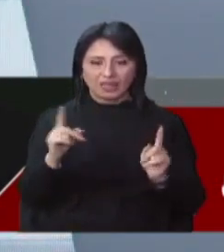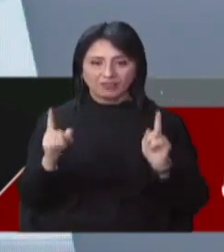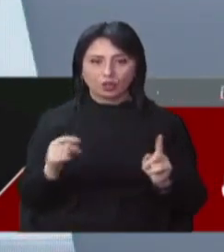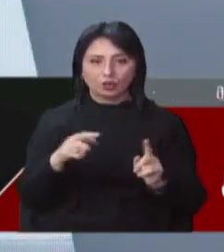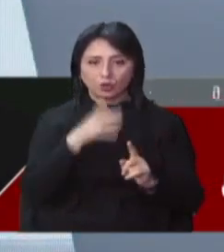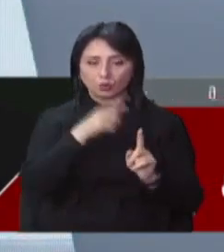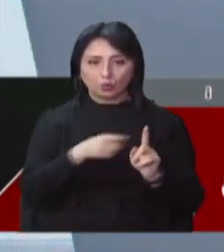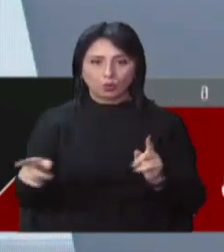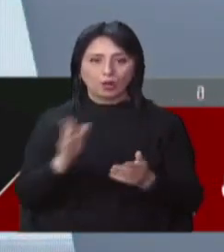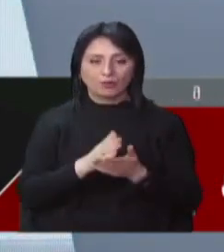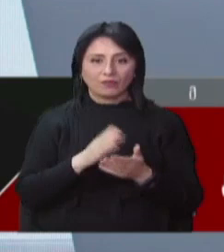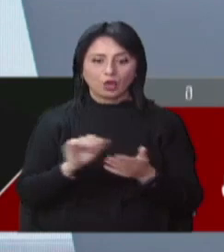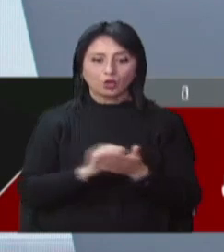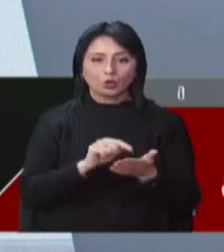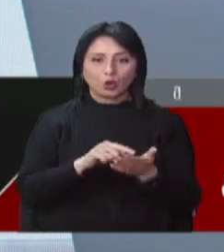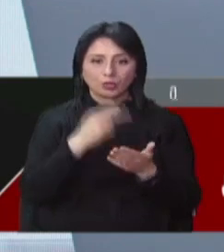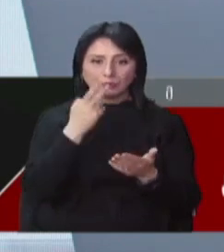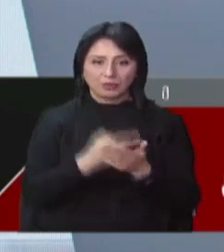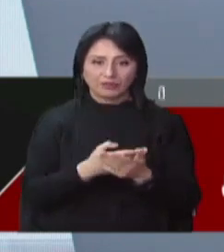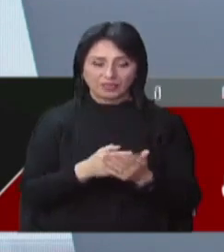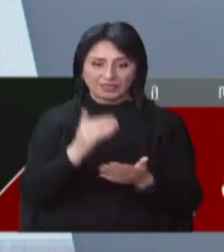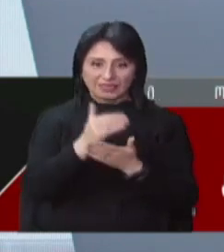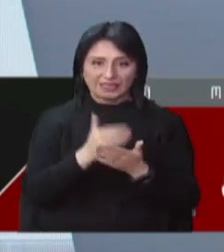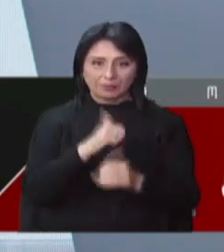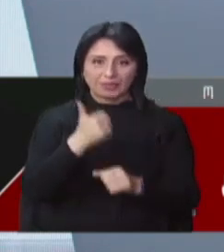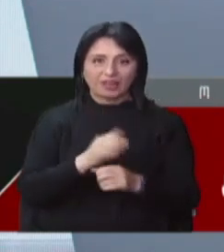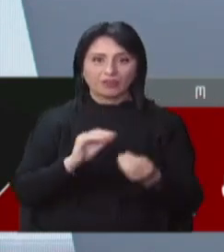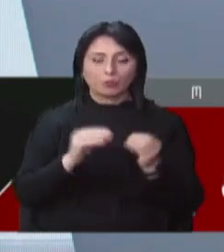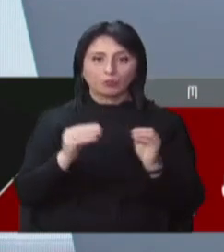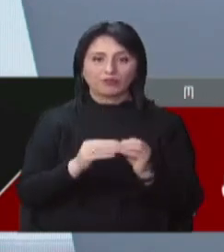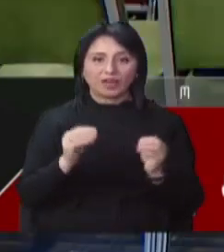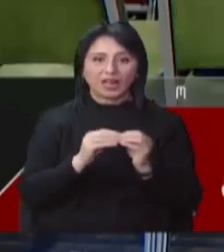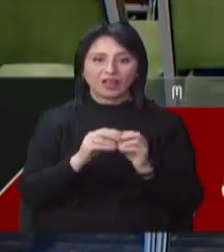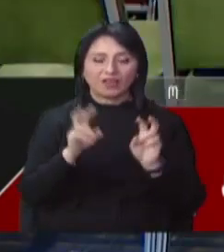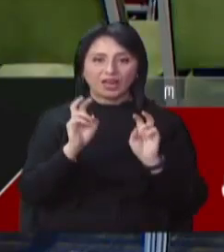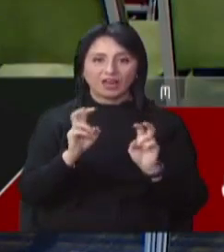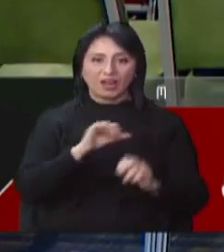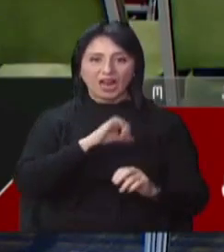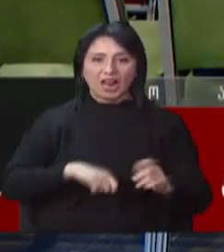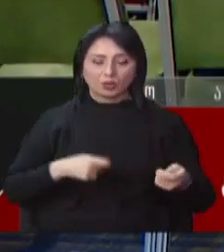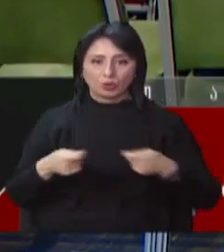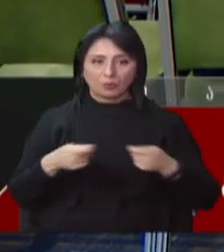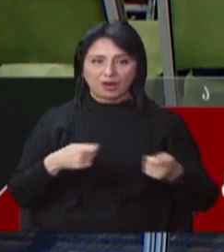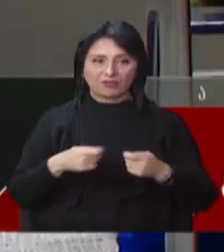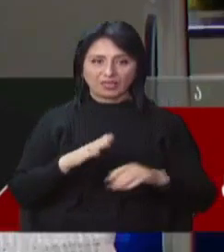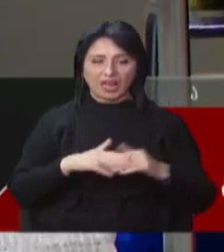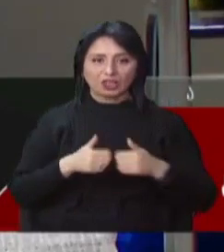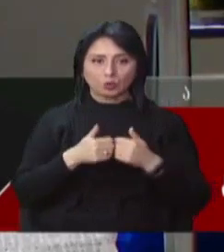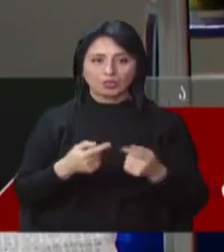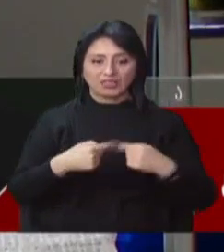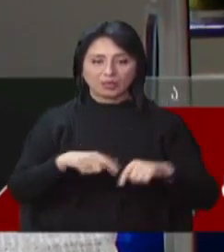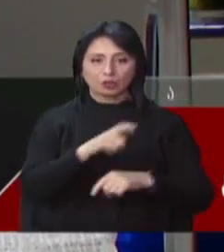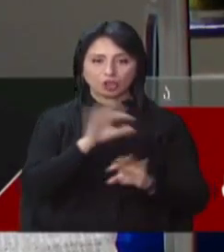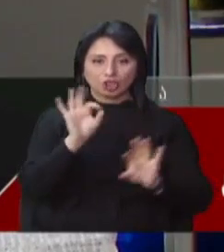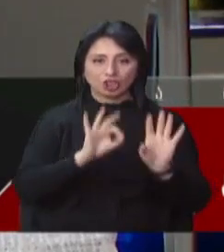ჩათვლით პერიოდს მოიცავს. დოკუმენტის მიხედვით სისტემის მთავარი გამოწვევა კვლავ ეგრეთ წოდებული კლანური მმართველობა, რასაც ხელს უწყობს საბჭოს